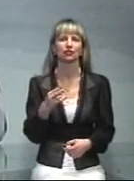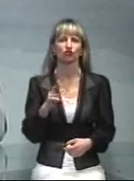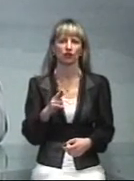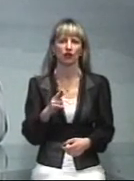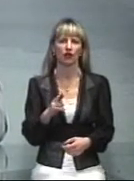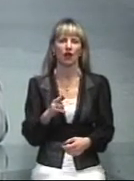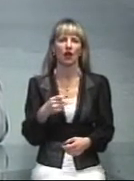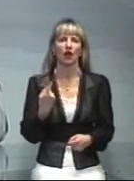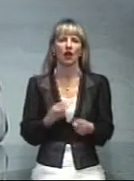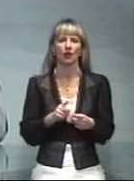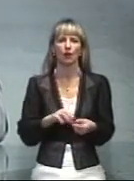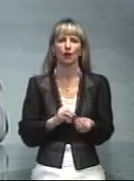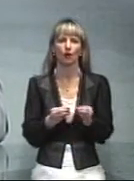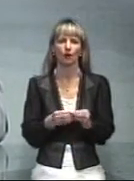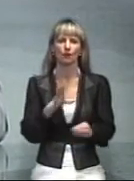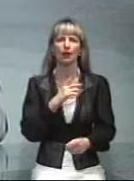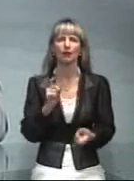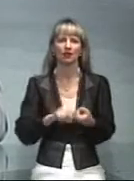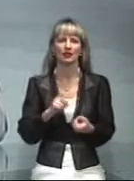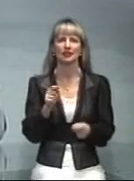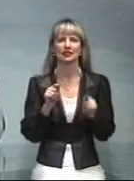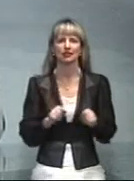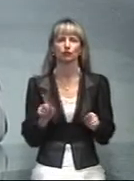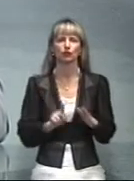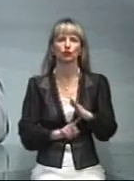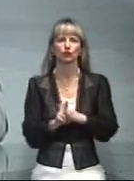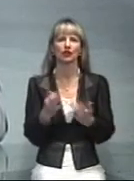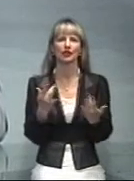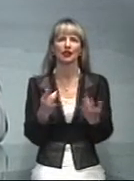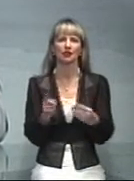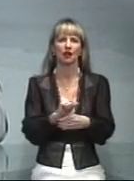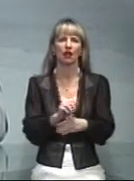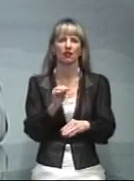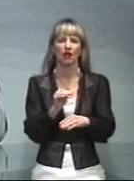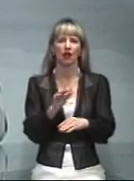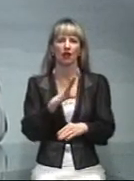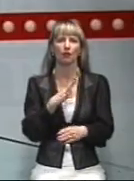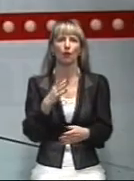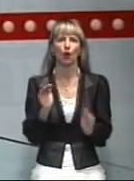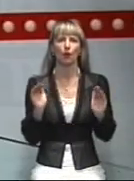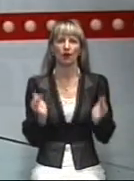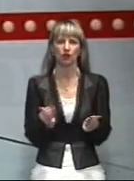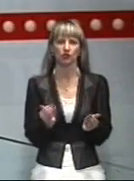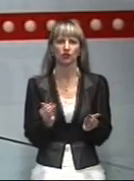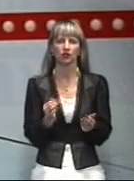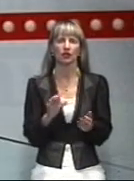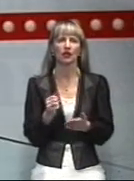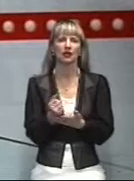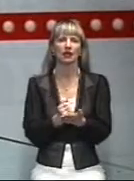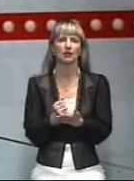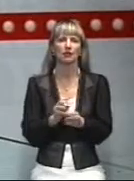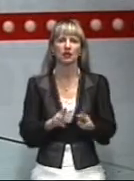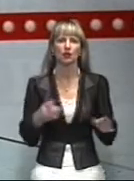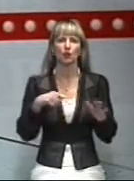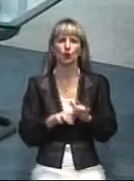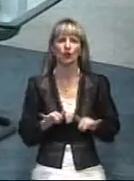проблема, таке питання було пов'язане з тим, що спочатку кількість радарів була досить обмежена в резерві Міністерства внутрішніх справ,